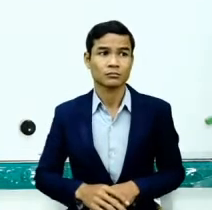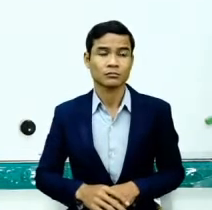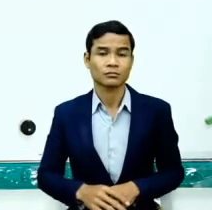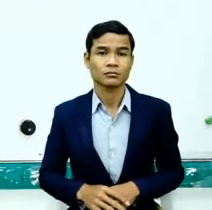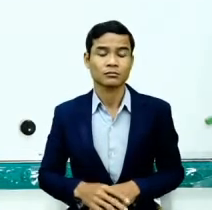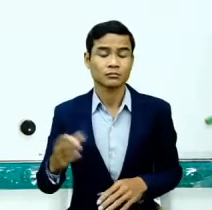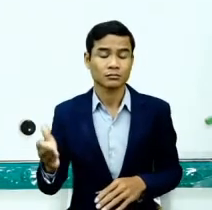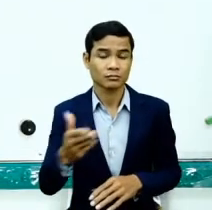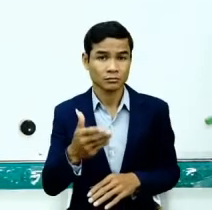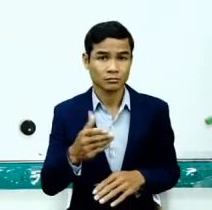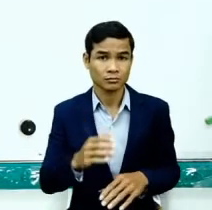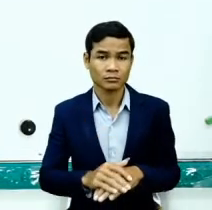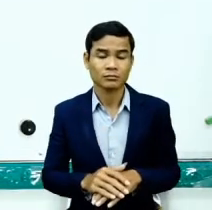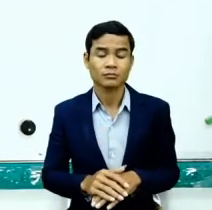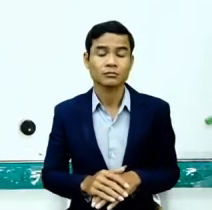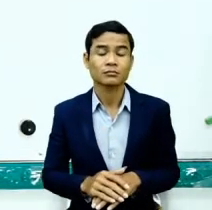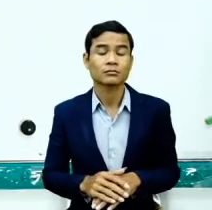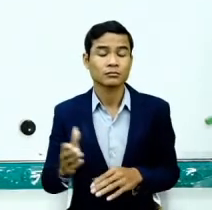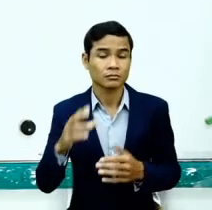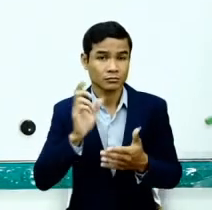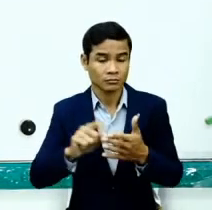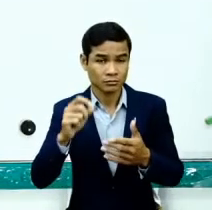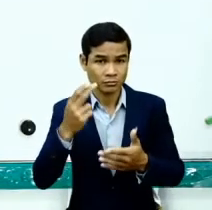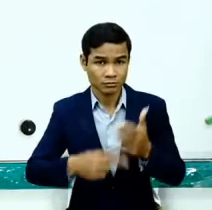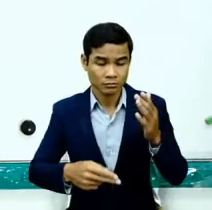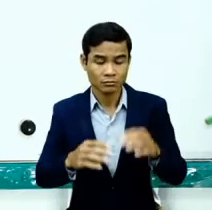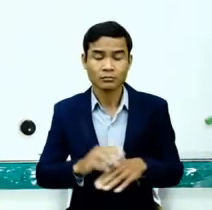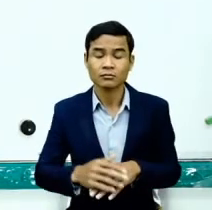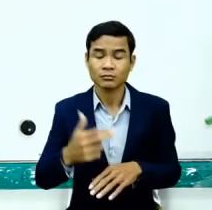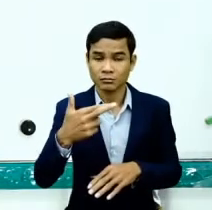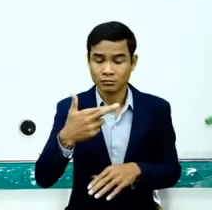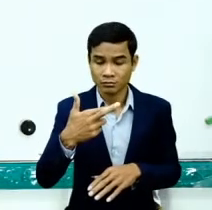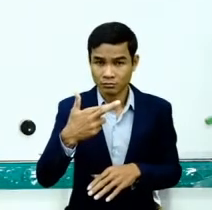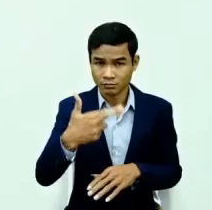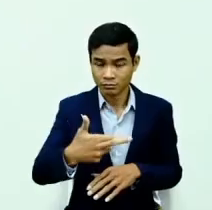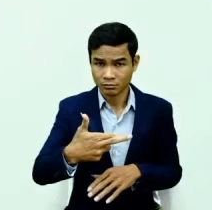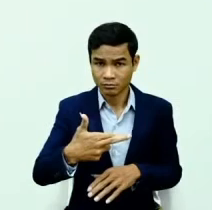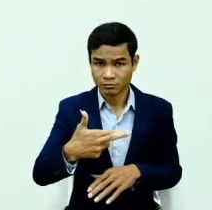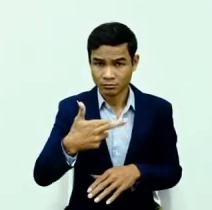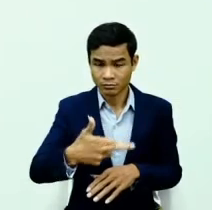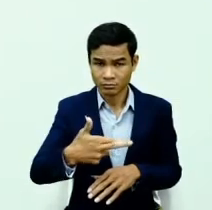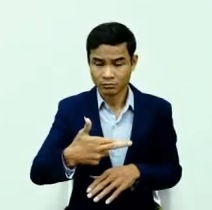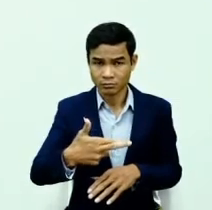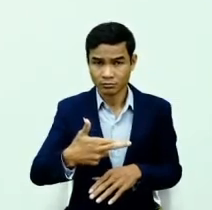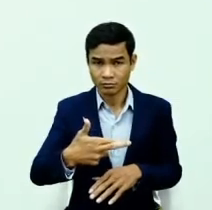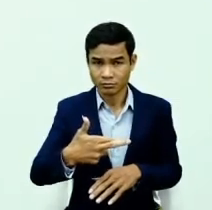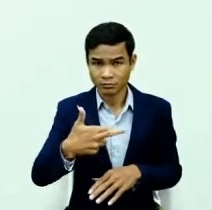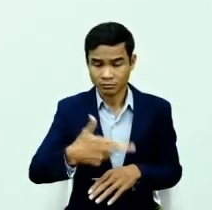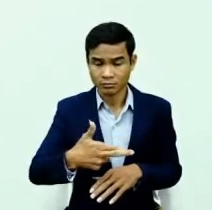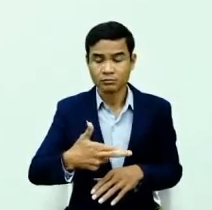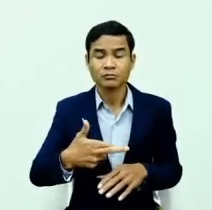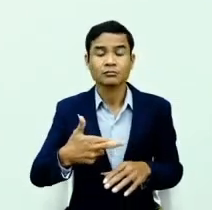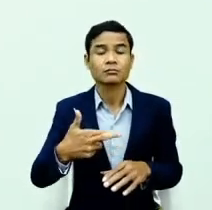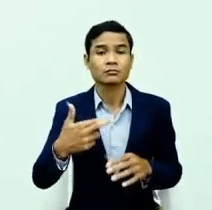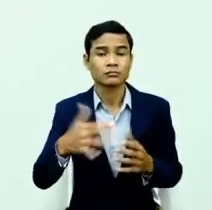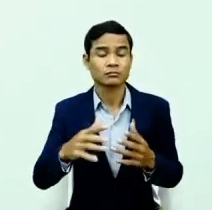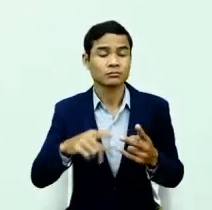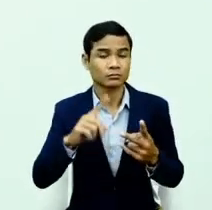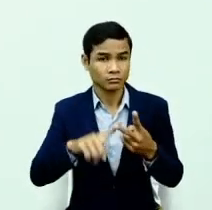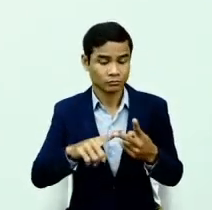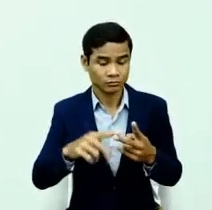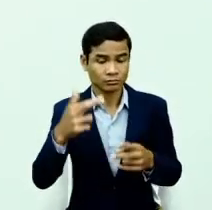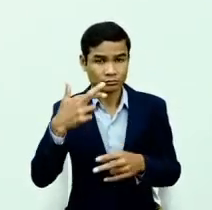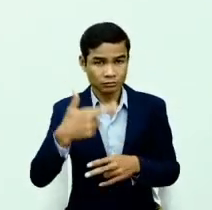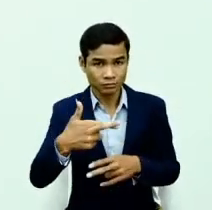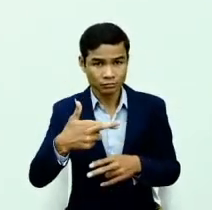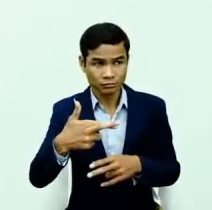chá đã khăn một dân cư dân sơ xế vậy con chá cư miến ơ sạ bình tù học bằng tọa mà